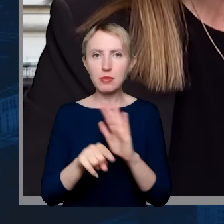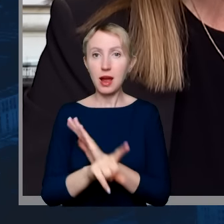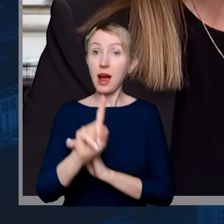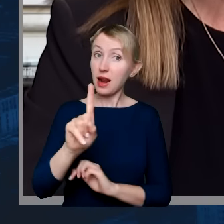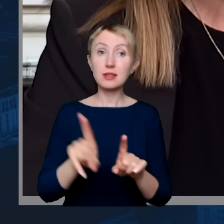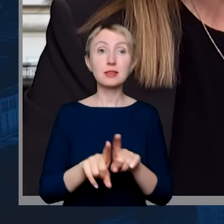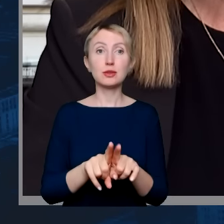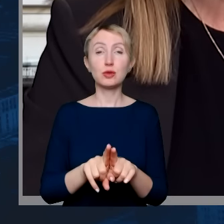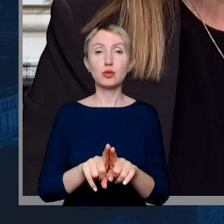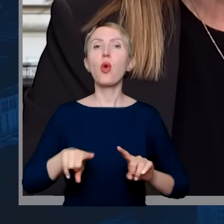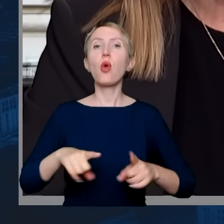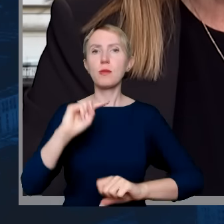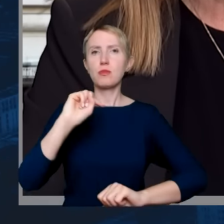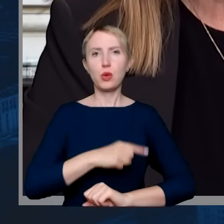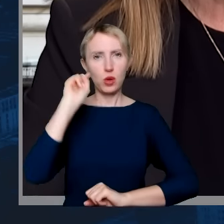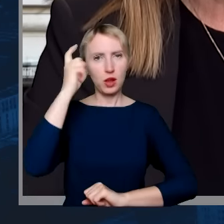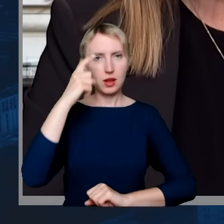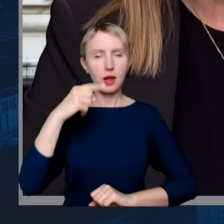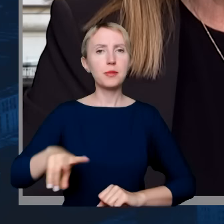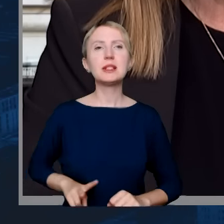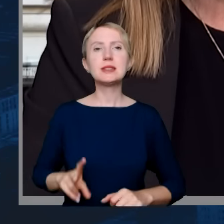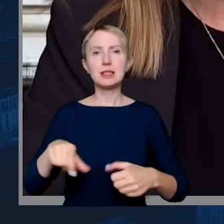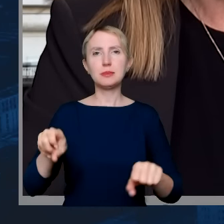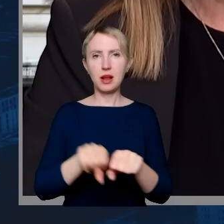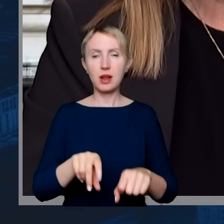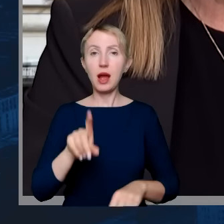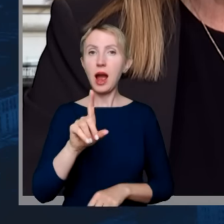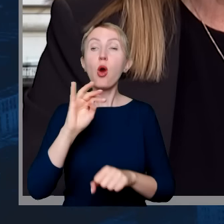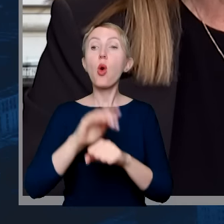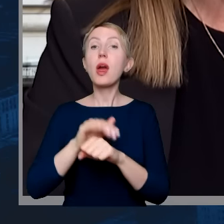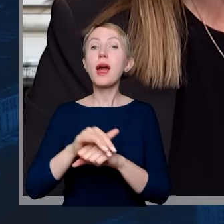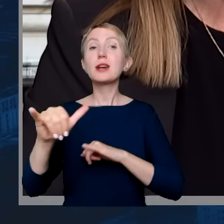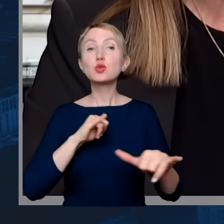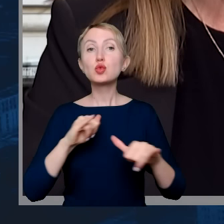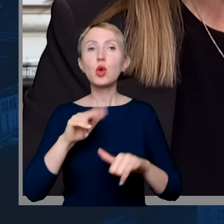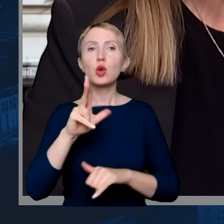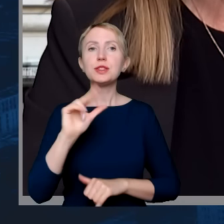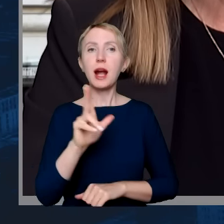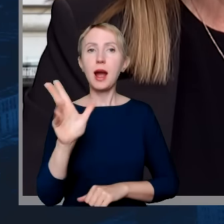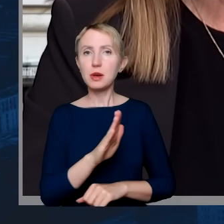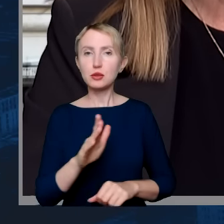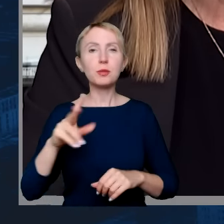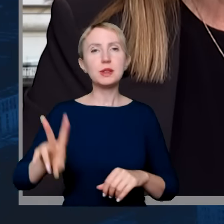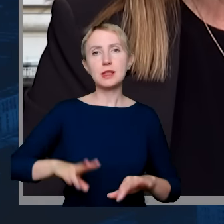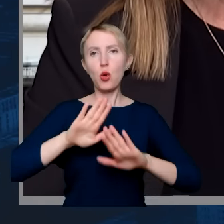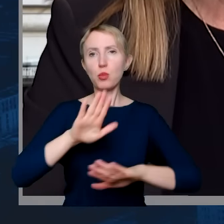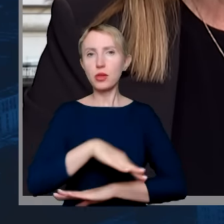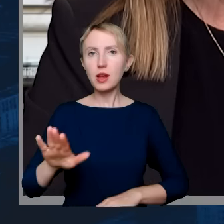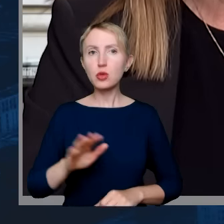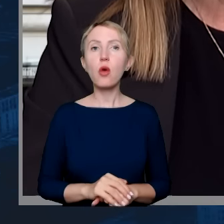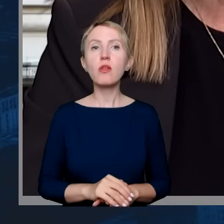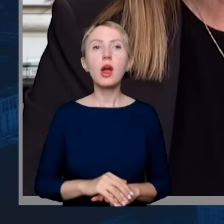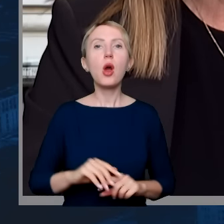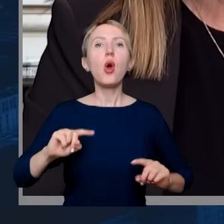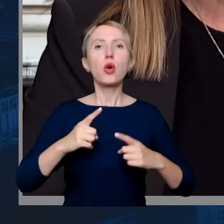to organizuje prokurator generalny, minister sprawiedliwości. A jego kolega z rządu, Kosiniak-Kamysz, minister obrony narodowej, organizuje biuro